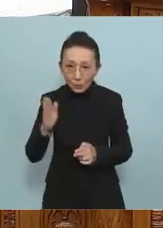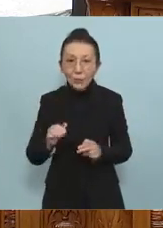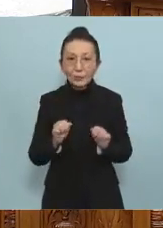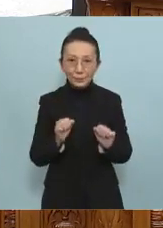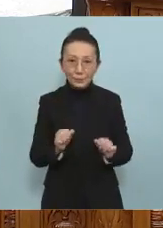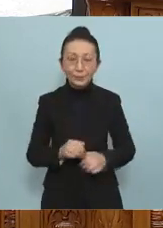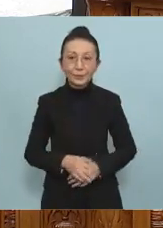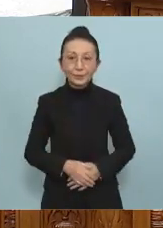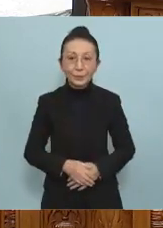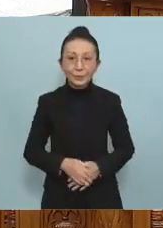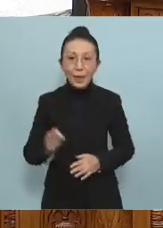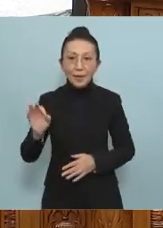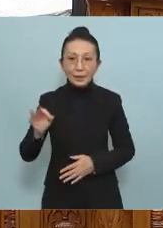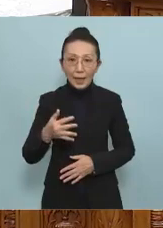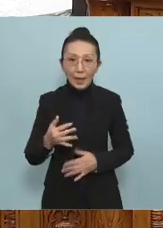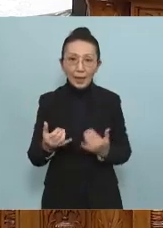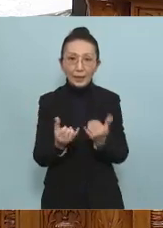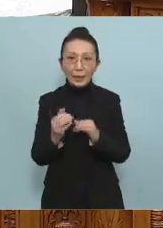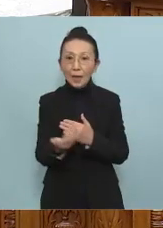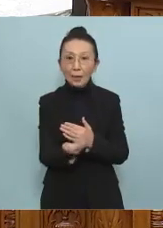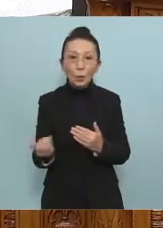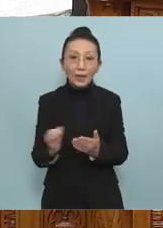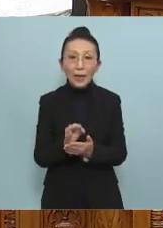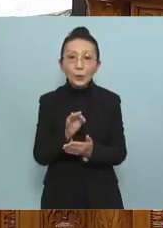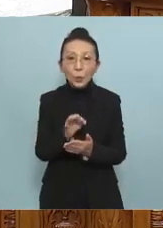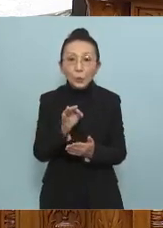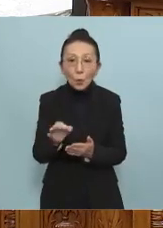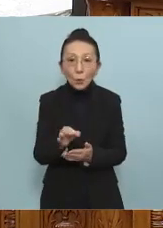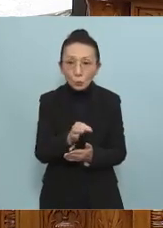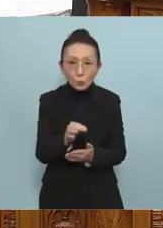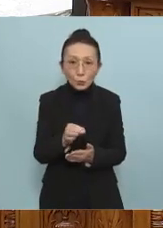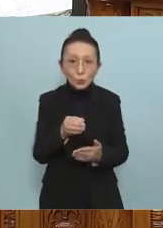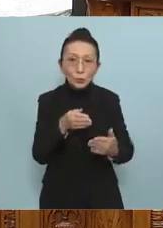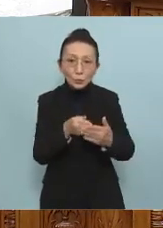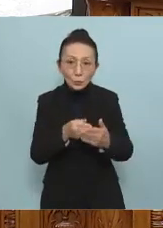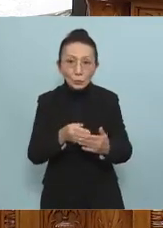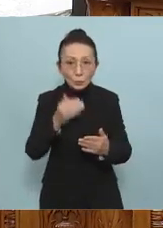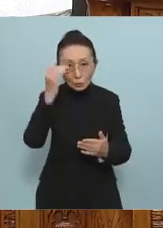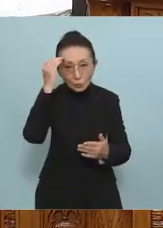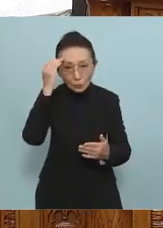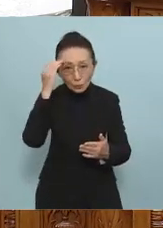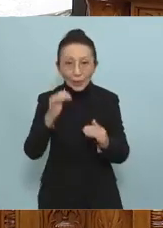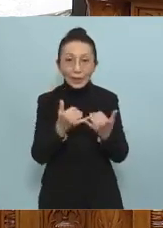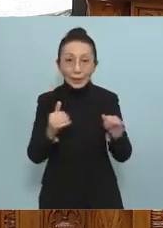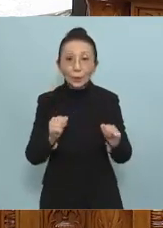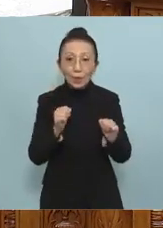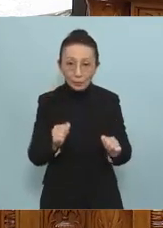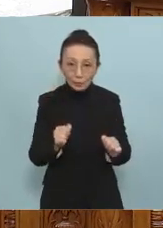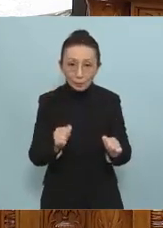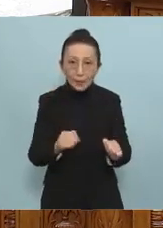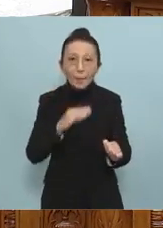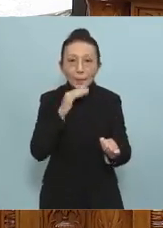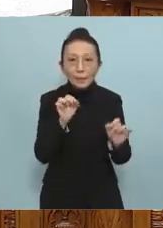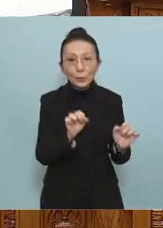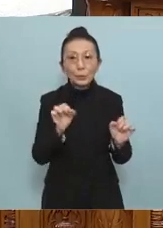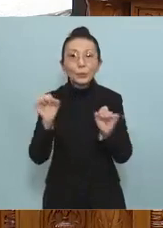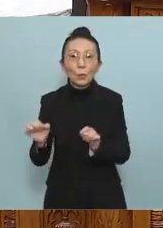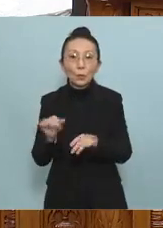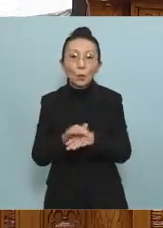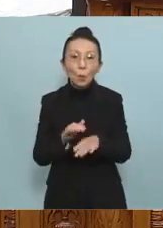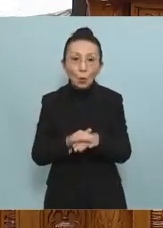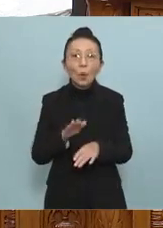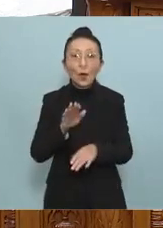えて、税・社会保険料の納付が困難な人々に対しては、猶予の仕組みを設けているところであ